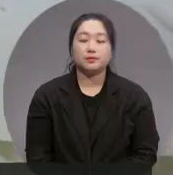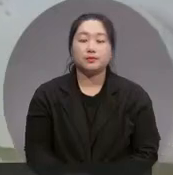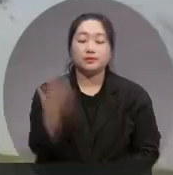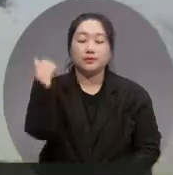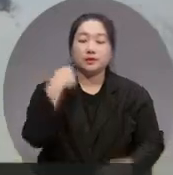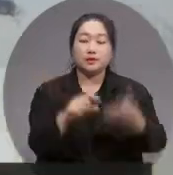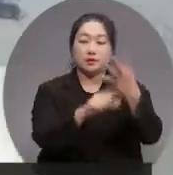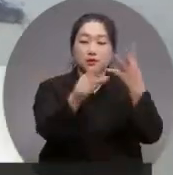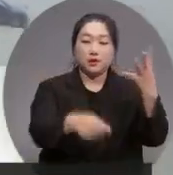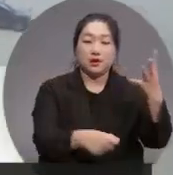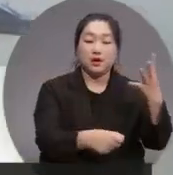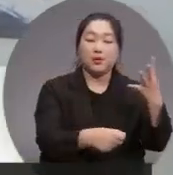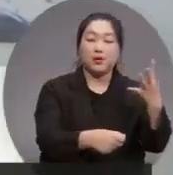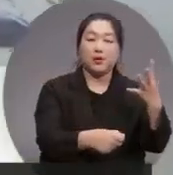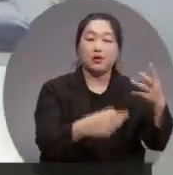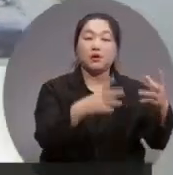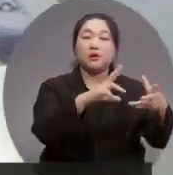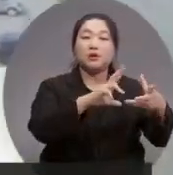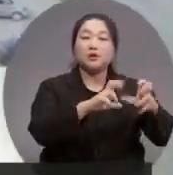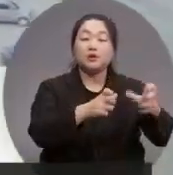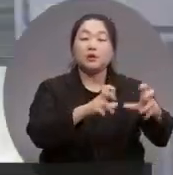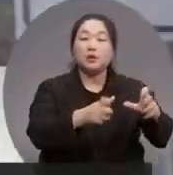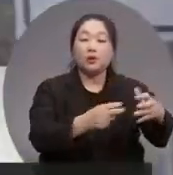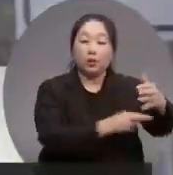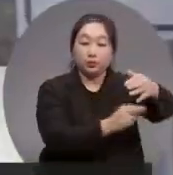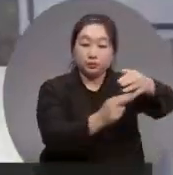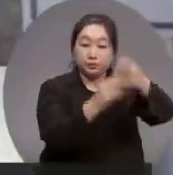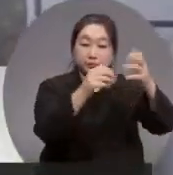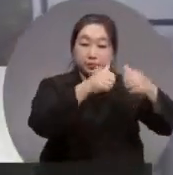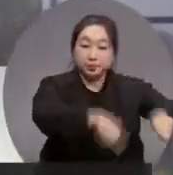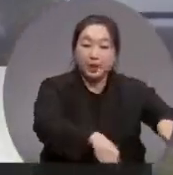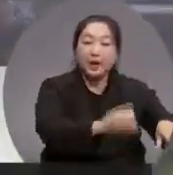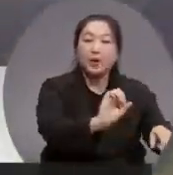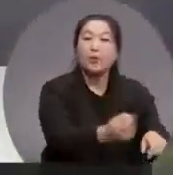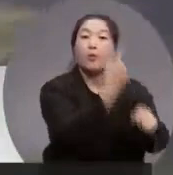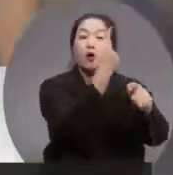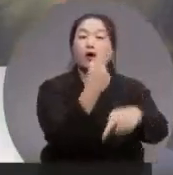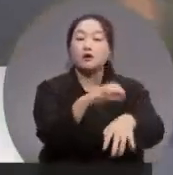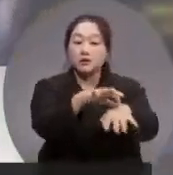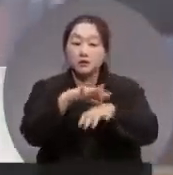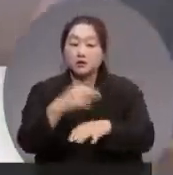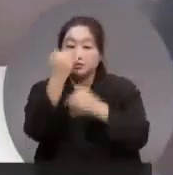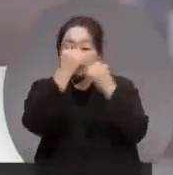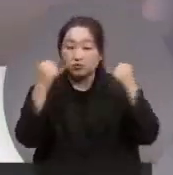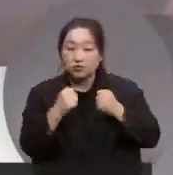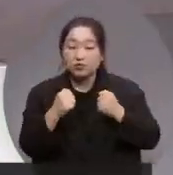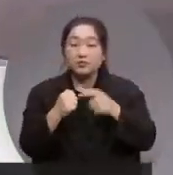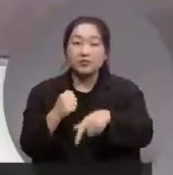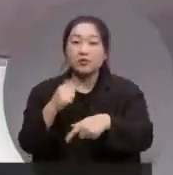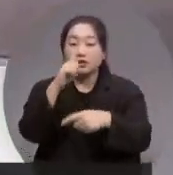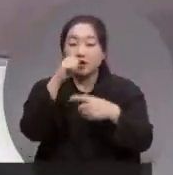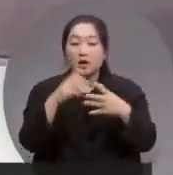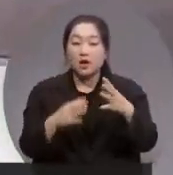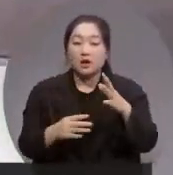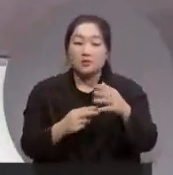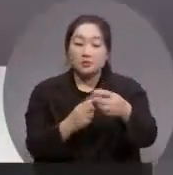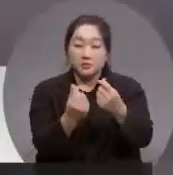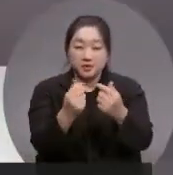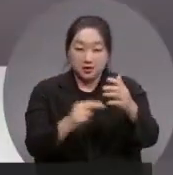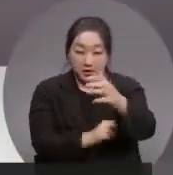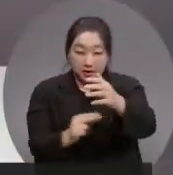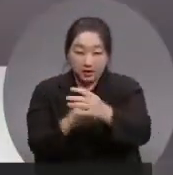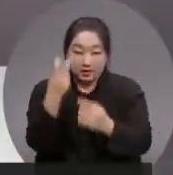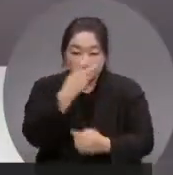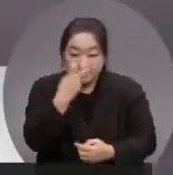지난 4월 분당 정자교 붕괴 사고를 계기로 정부와 지자체가 유사 구조의 교량을 집중 점검했더니